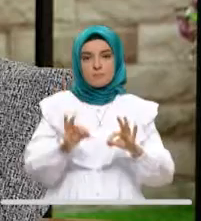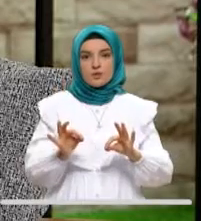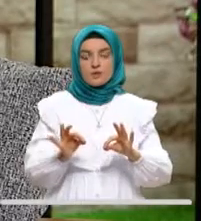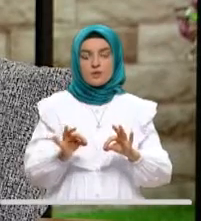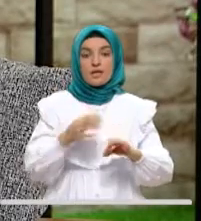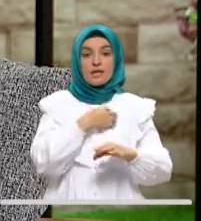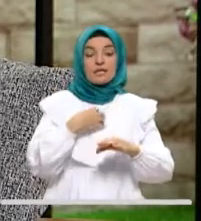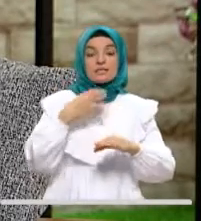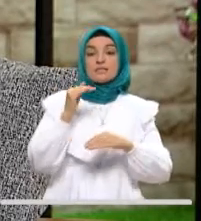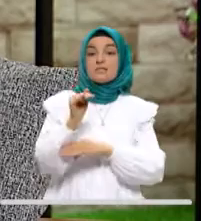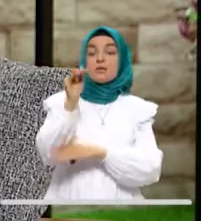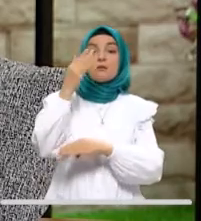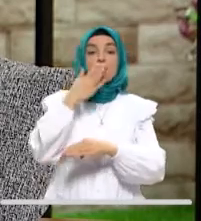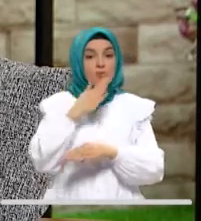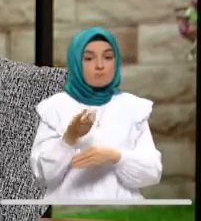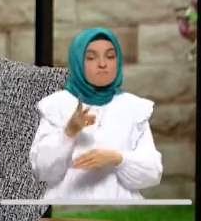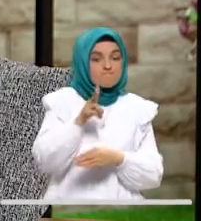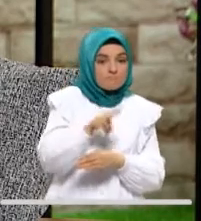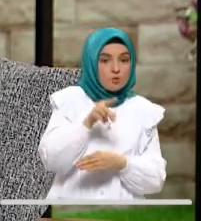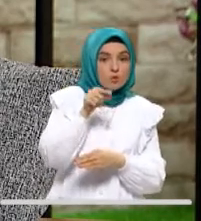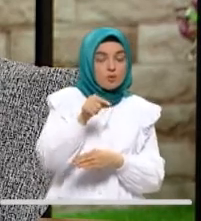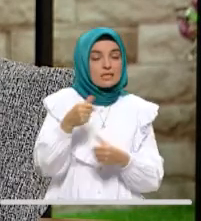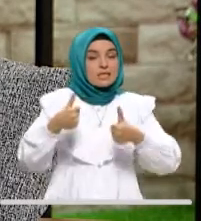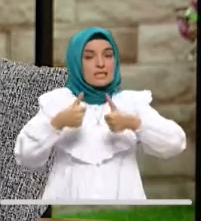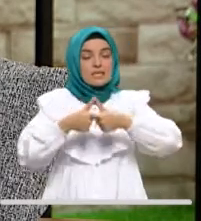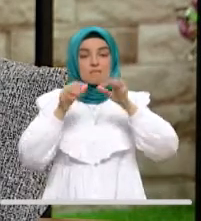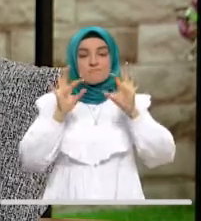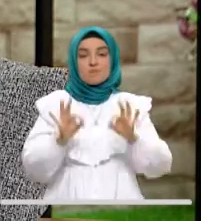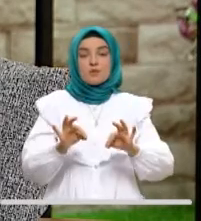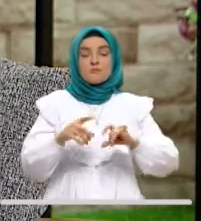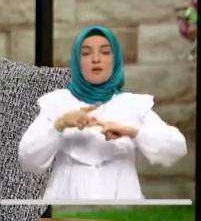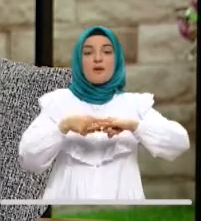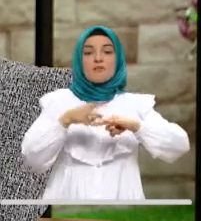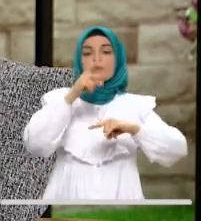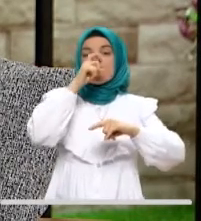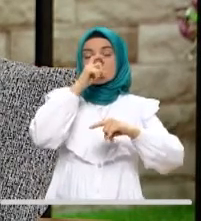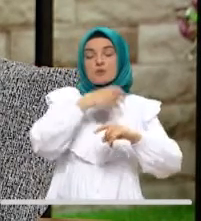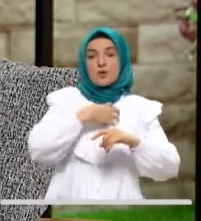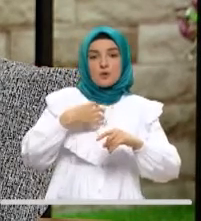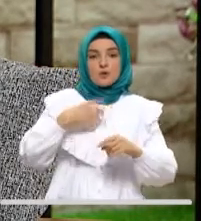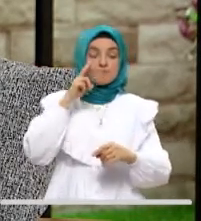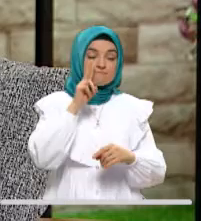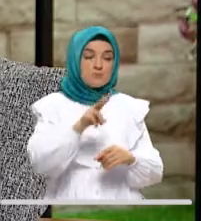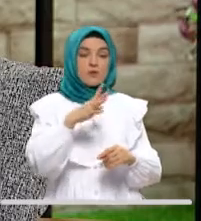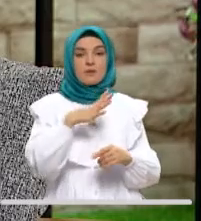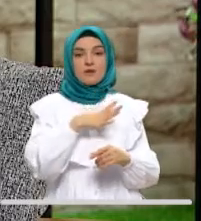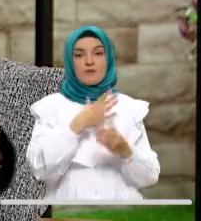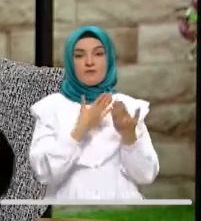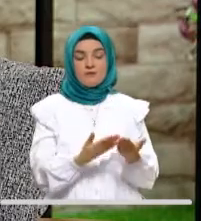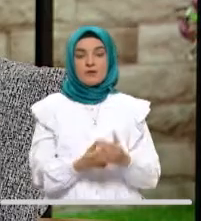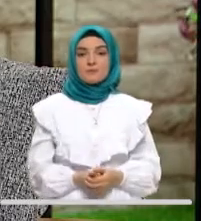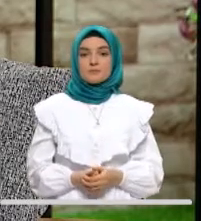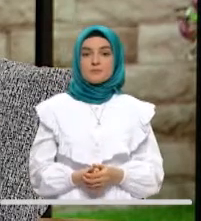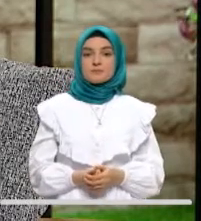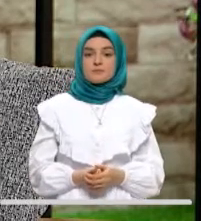eşi orayı idare etmeye başlıyor. Daha sonrasında Hafsa Sultan, biz bunu en güzel şekilde Hafsa Sultan'da görüyoruz. Çünkü